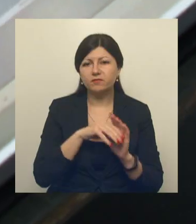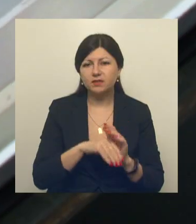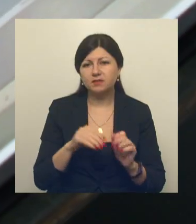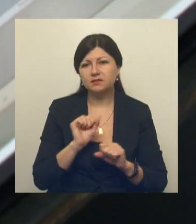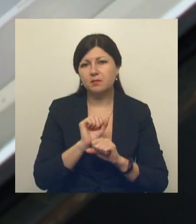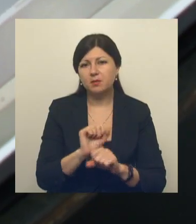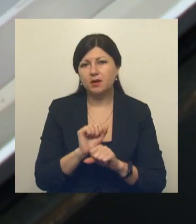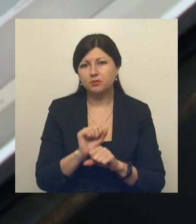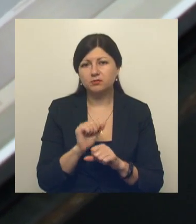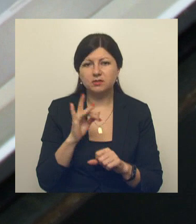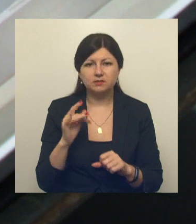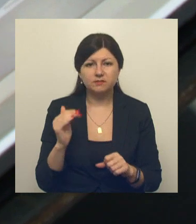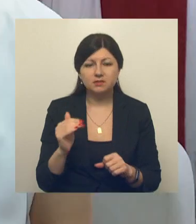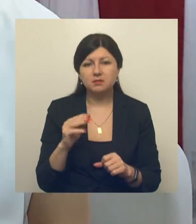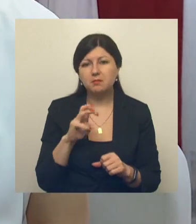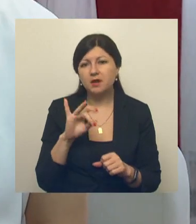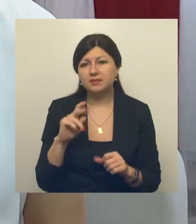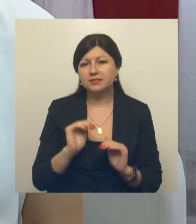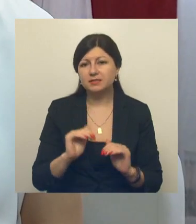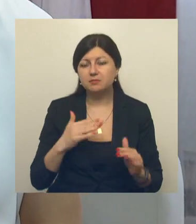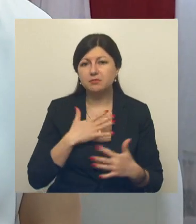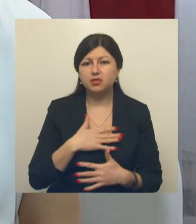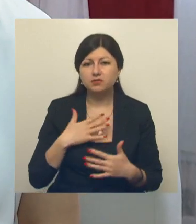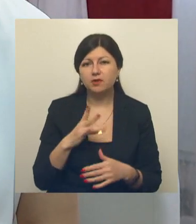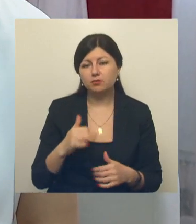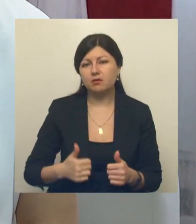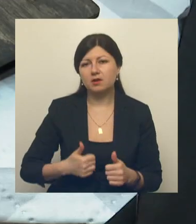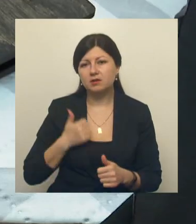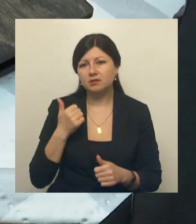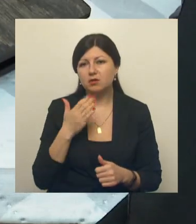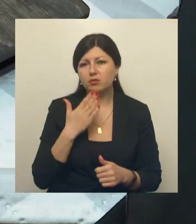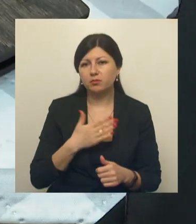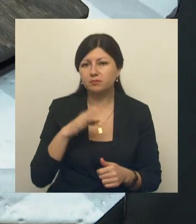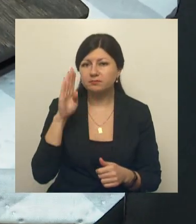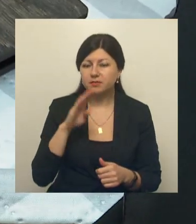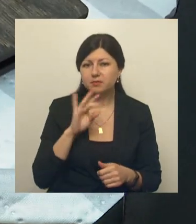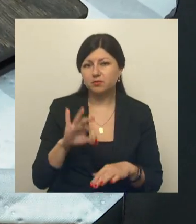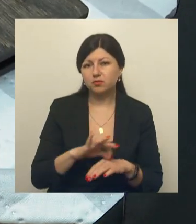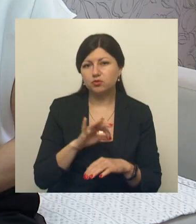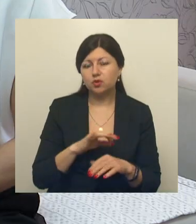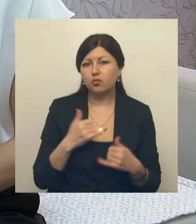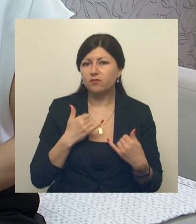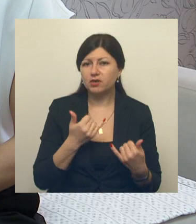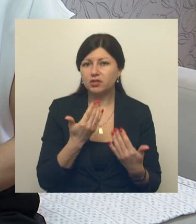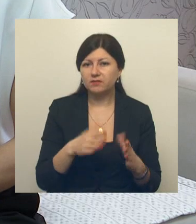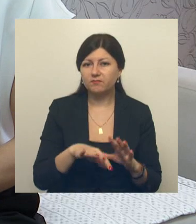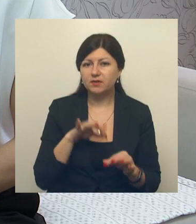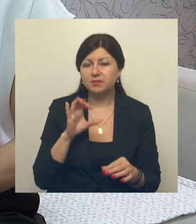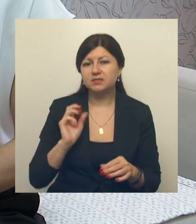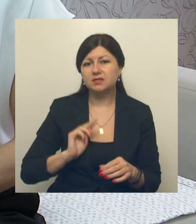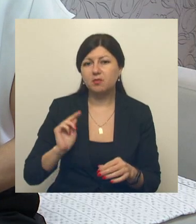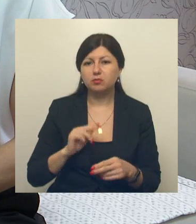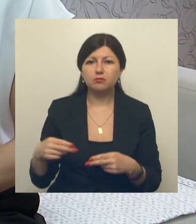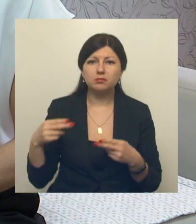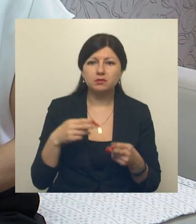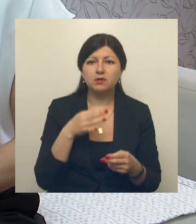Федерации. Марина с детьми хоть и переживают, но гордятся любимым папой и мужем. Уважают его выбор. Он приехал с работы как-то и сказал,